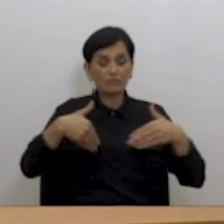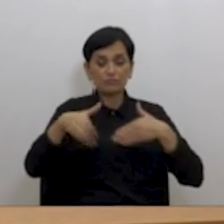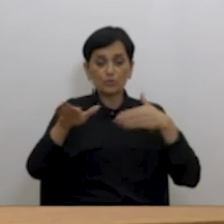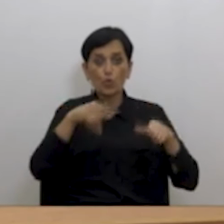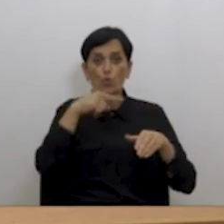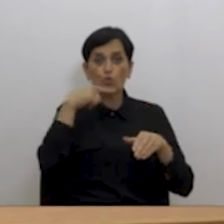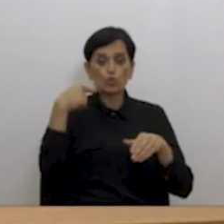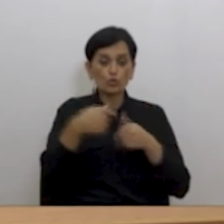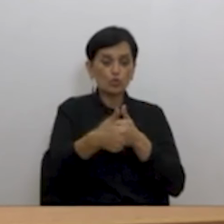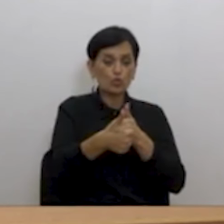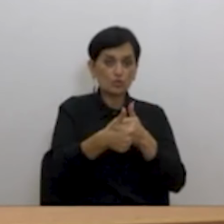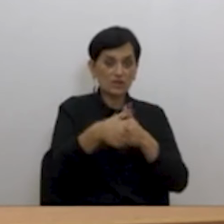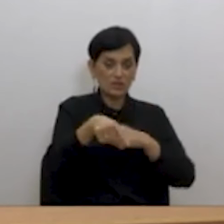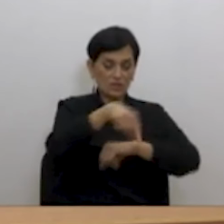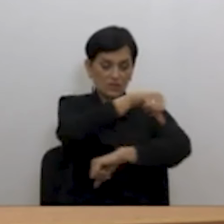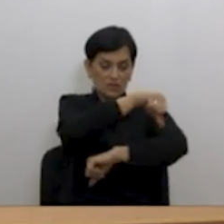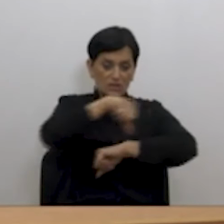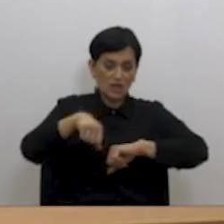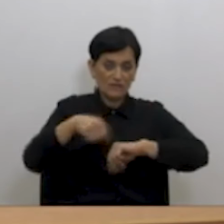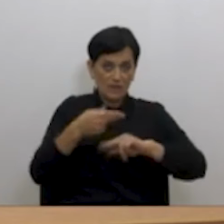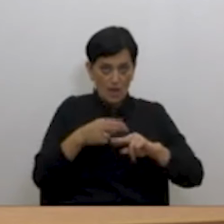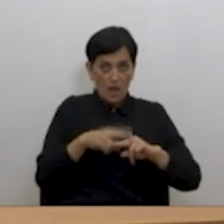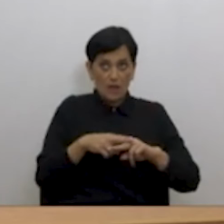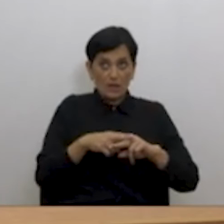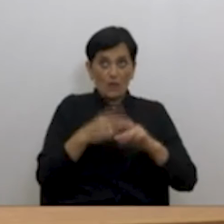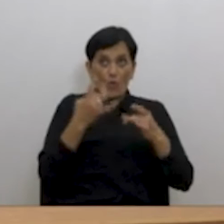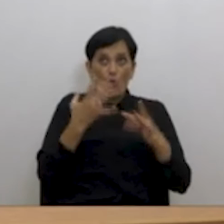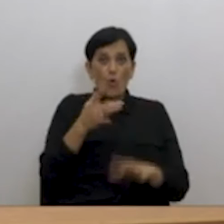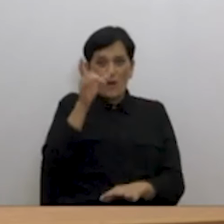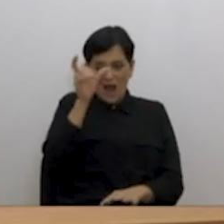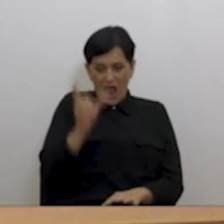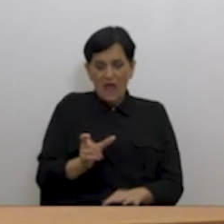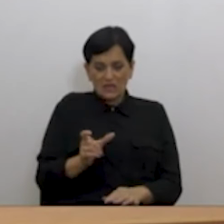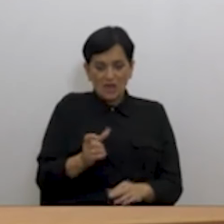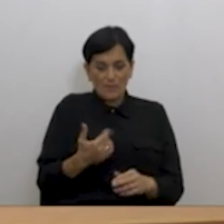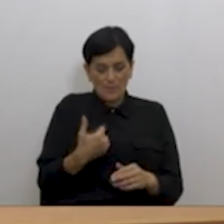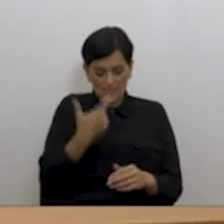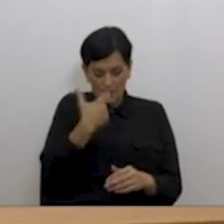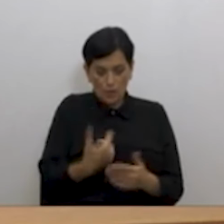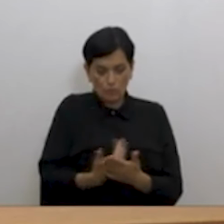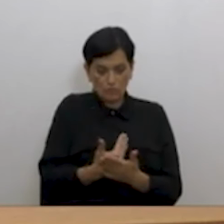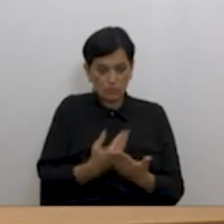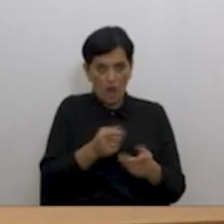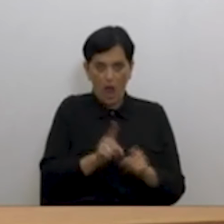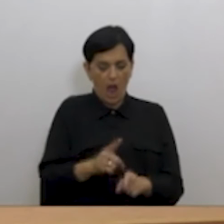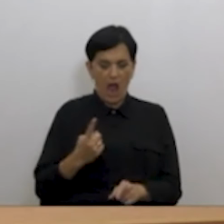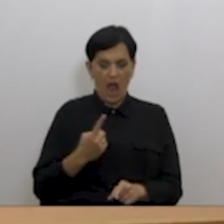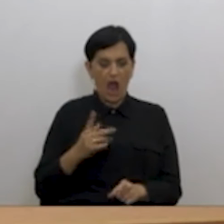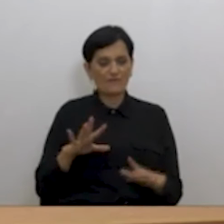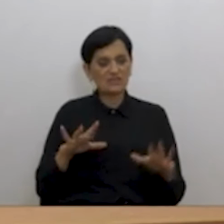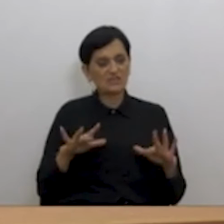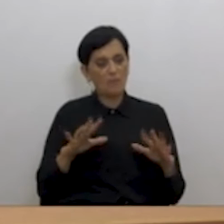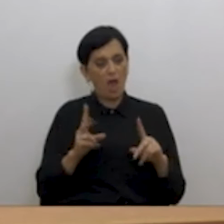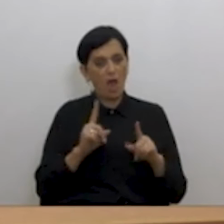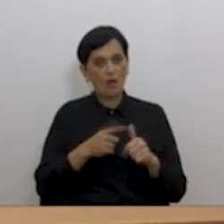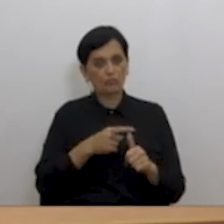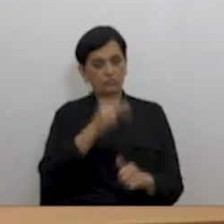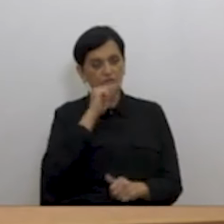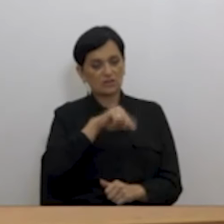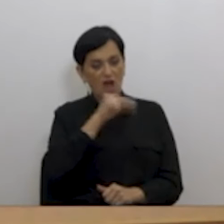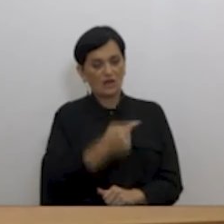რუსეთთან გვაქვს საზღვარი ეს არის და უბრალოდ ადამიანურად მოგაწოდეთ ეს ამბავი და არ ველოდით რომ სპეკულაციებში დაგვადანაშაულებდით